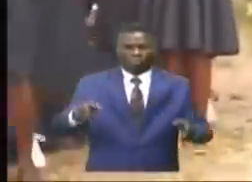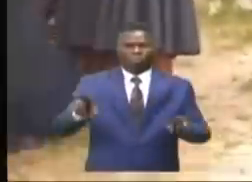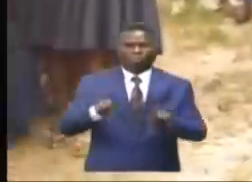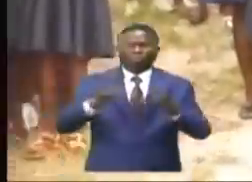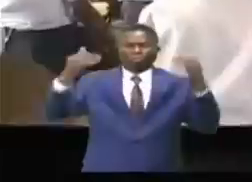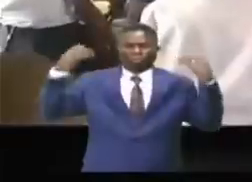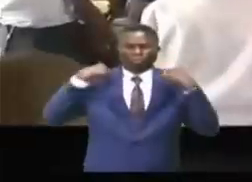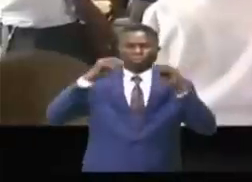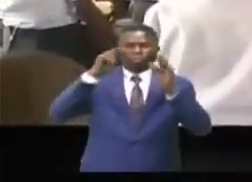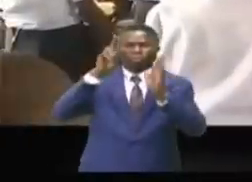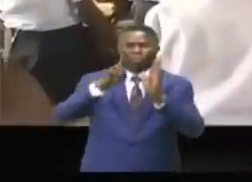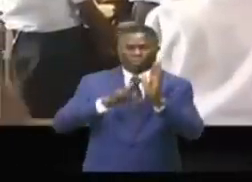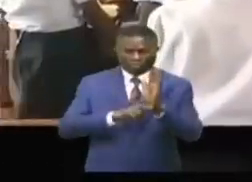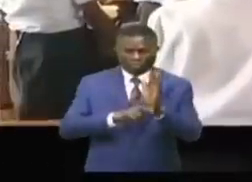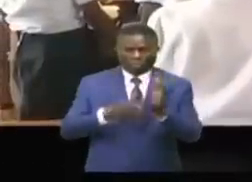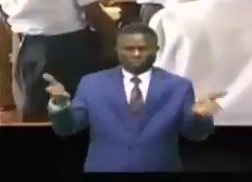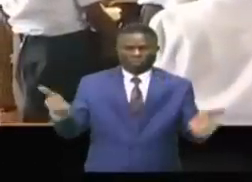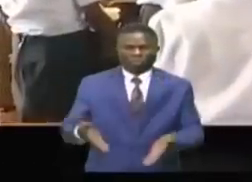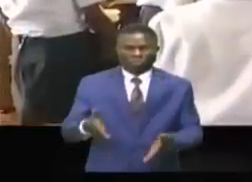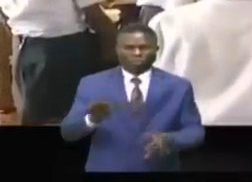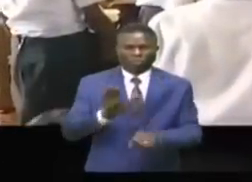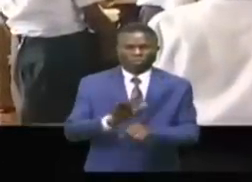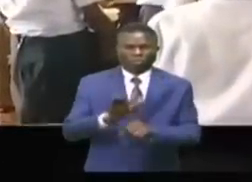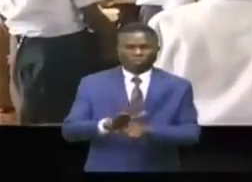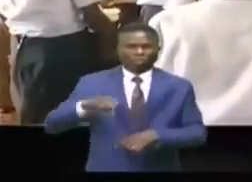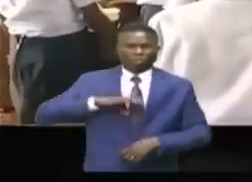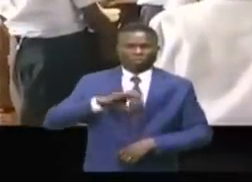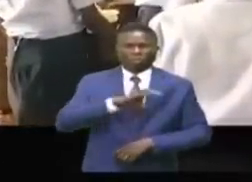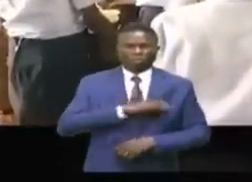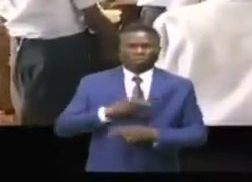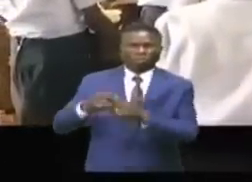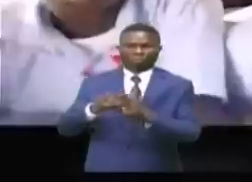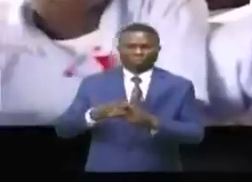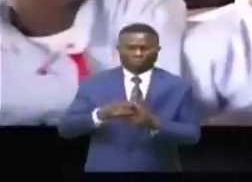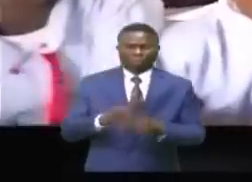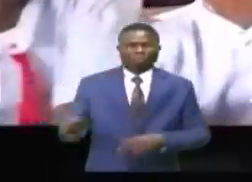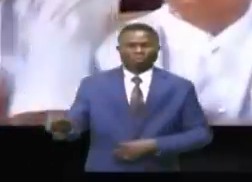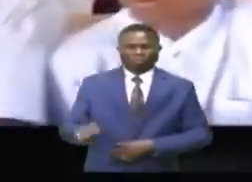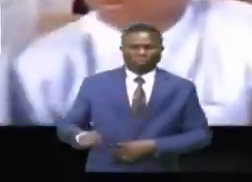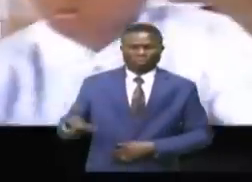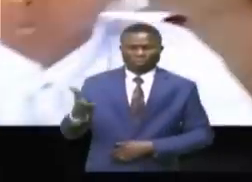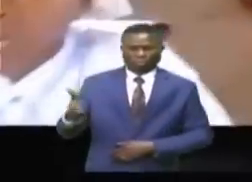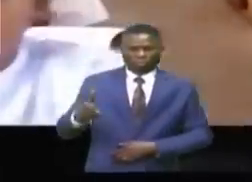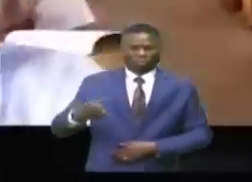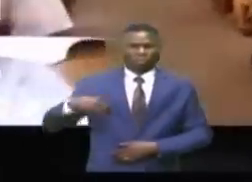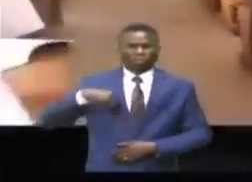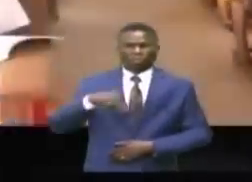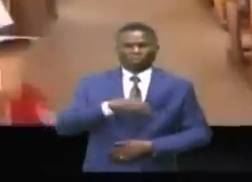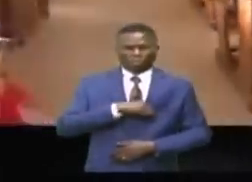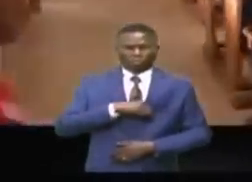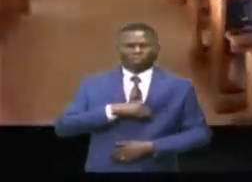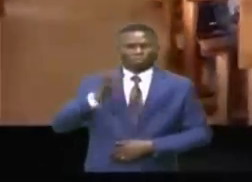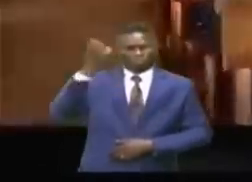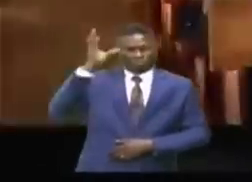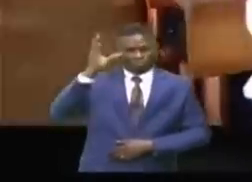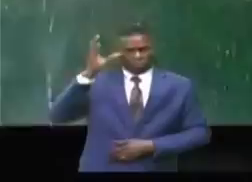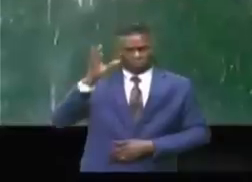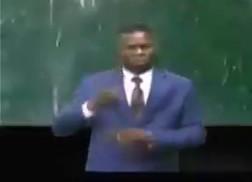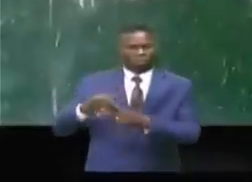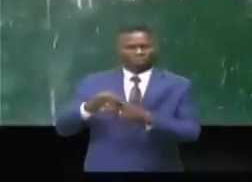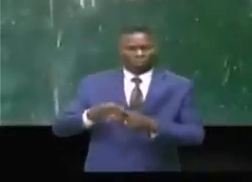l'IPP et du PROSEC en présence des membres du comité de sécurité territoriale, des membres des comités locaux des